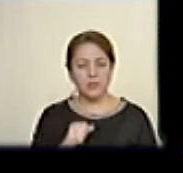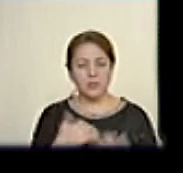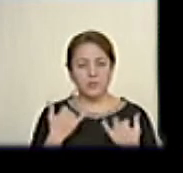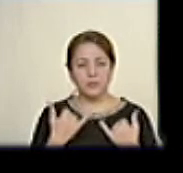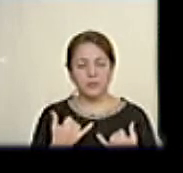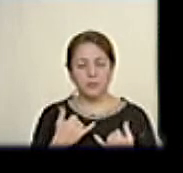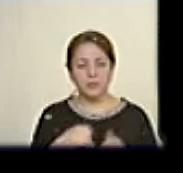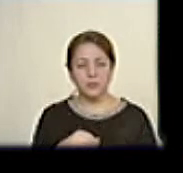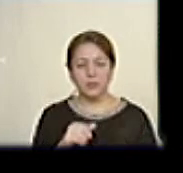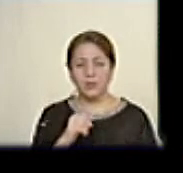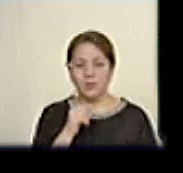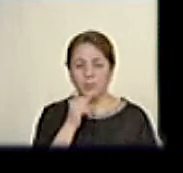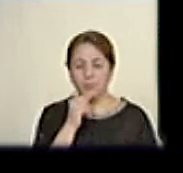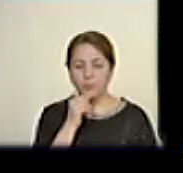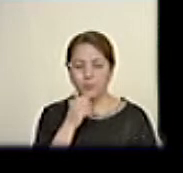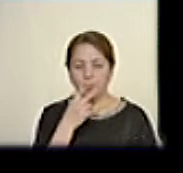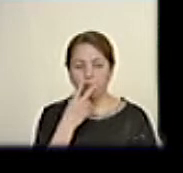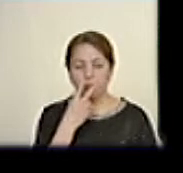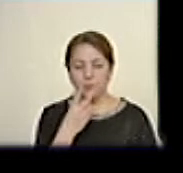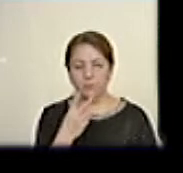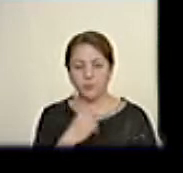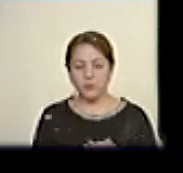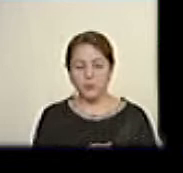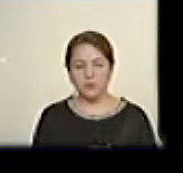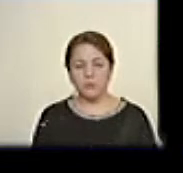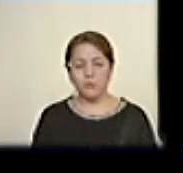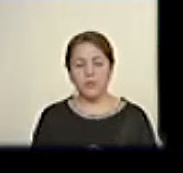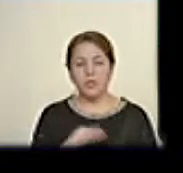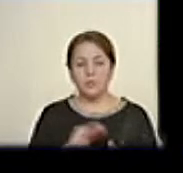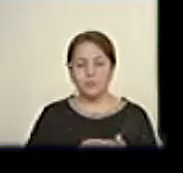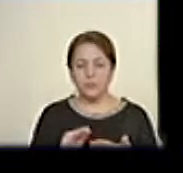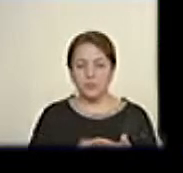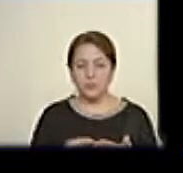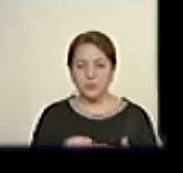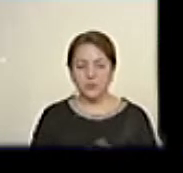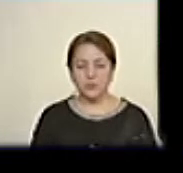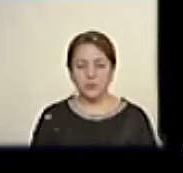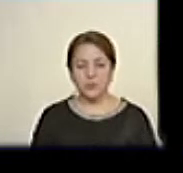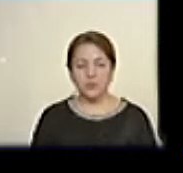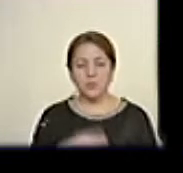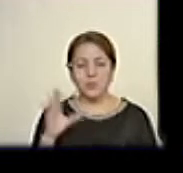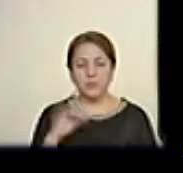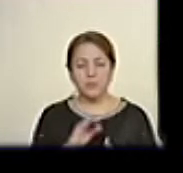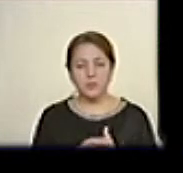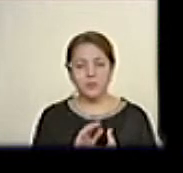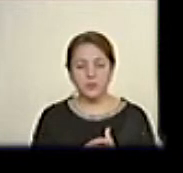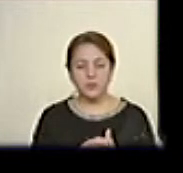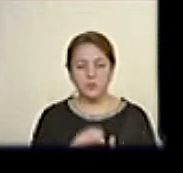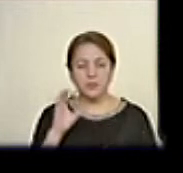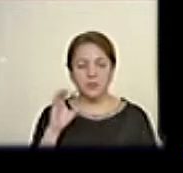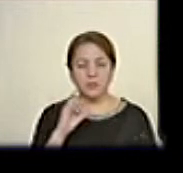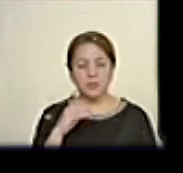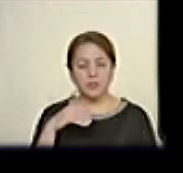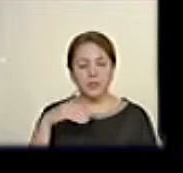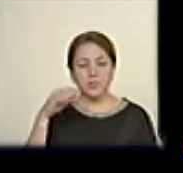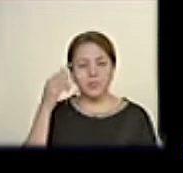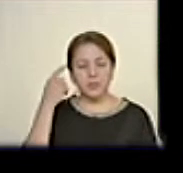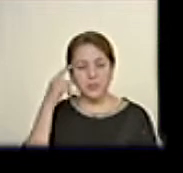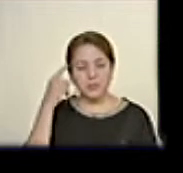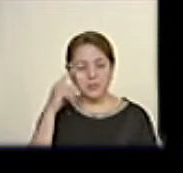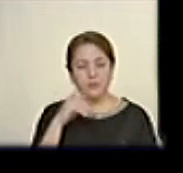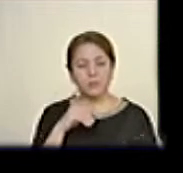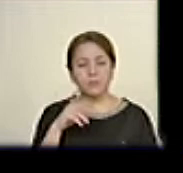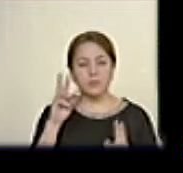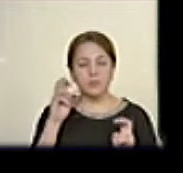мы попытаемся заглянуть в его творческую лабораторию и познакомимся с идейно-тематическим